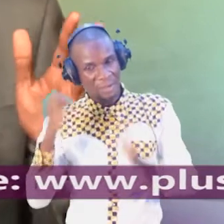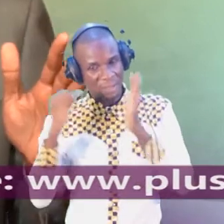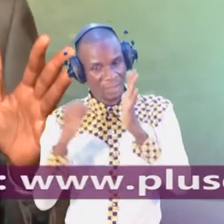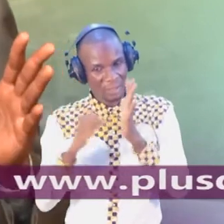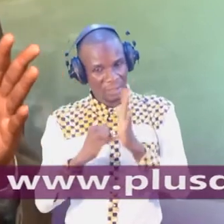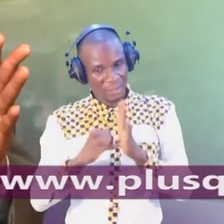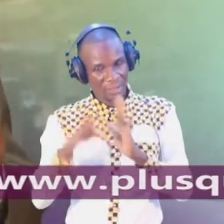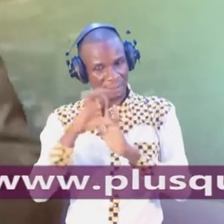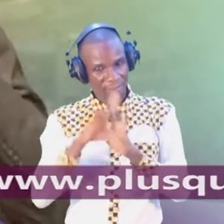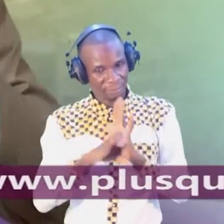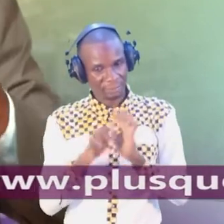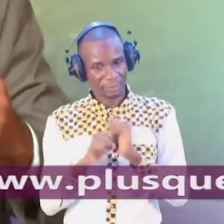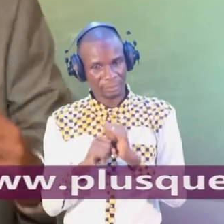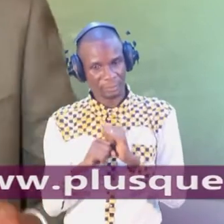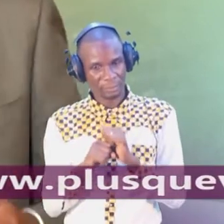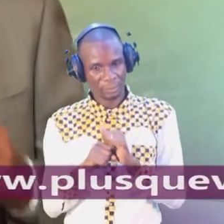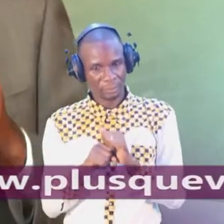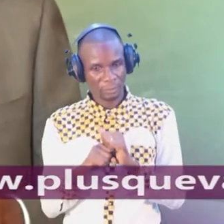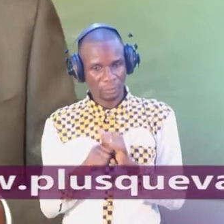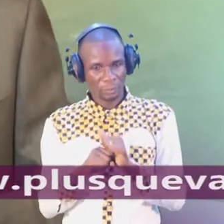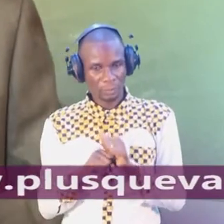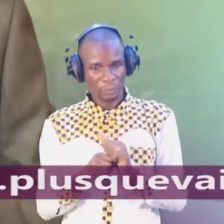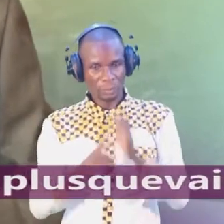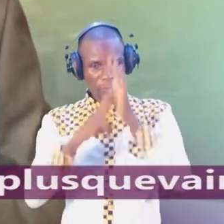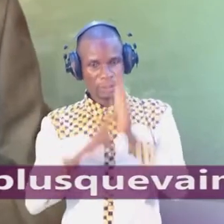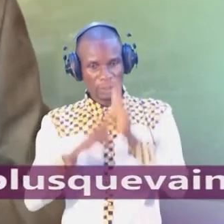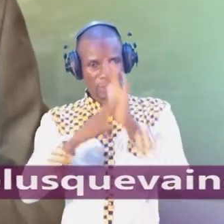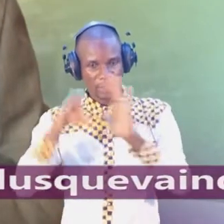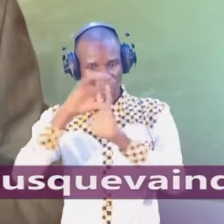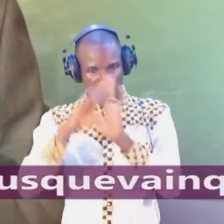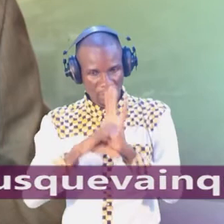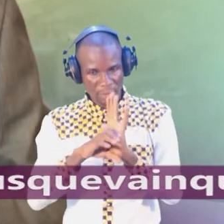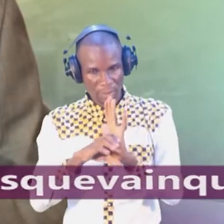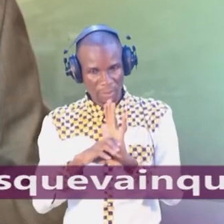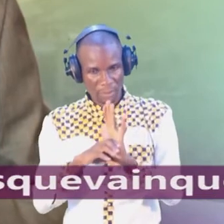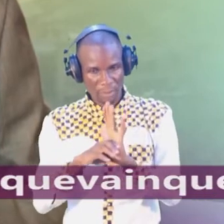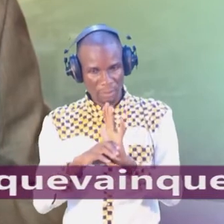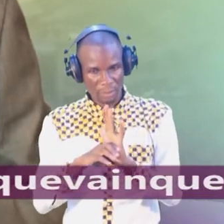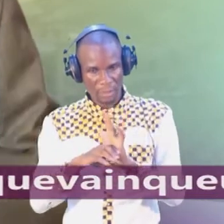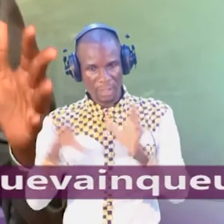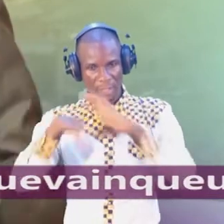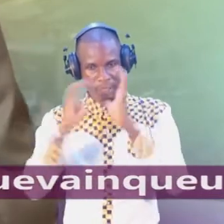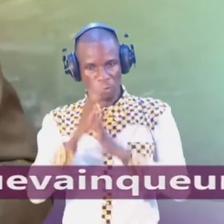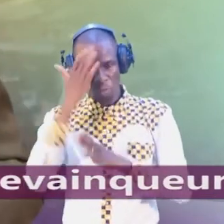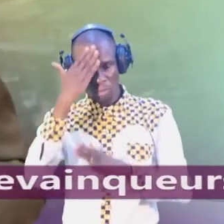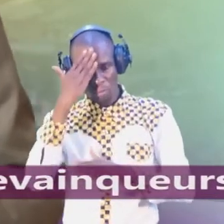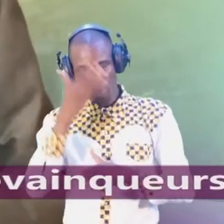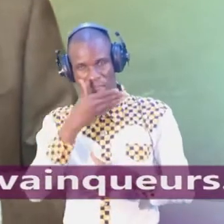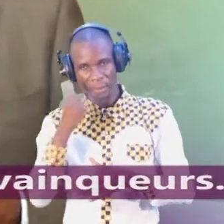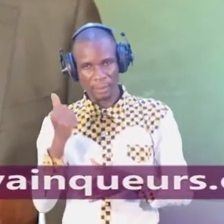yango ezali mpenza na lolenge na lolenge na yango ezali mpenza kolakisa kokokisa ya mobeko oyo ya